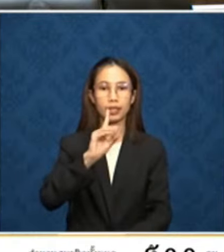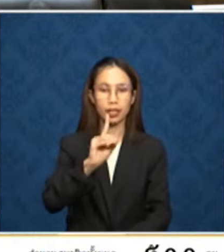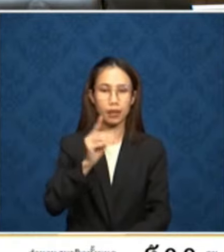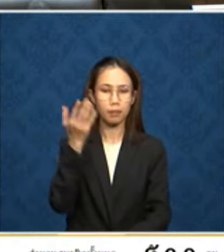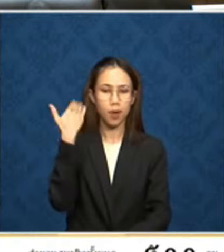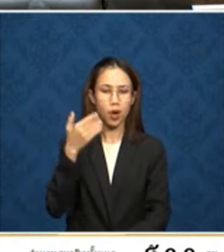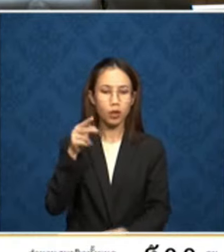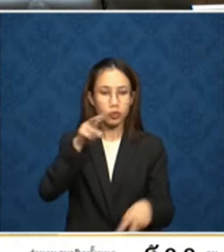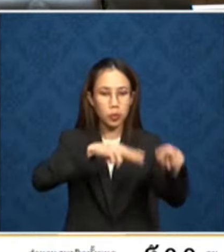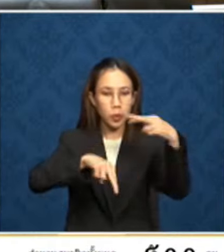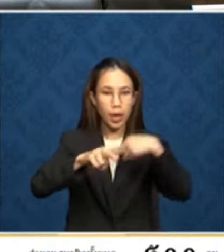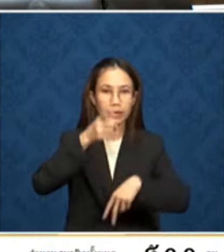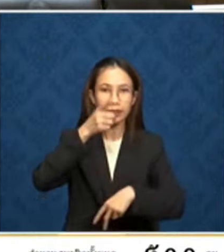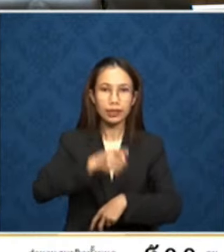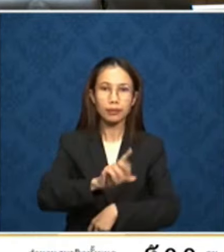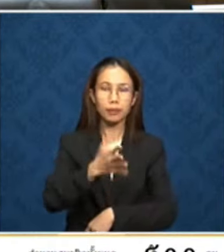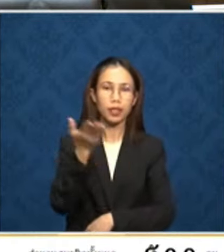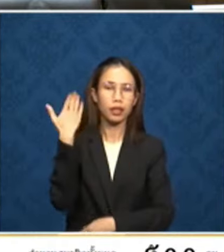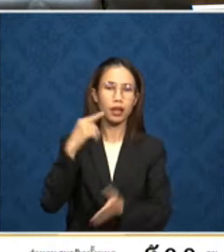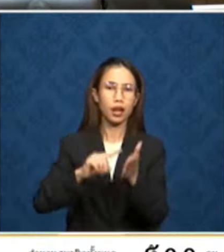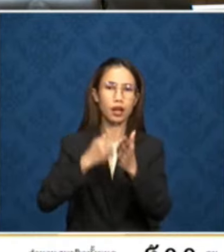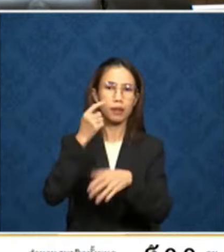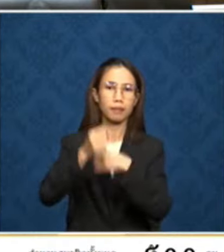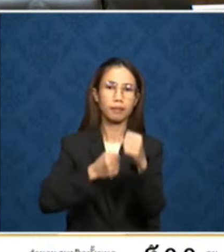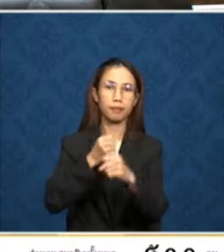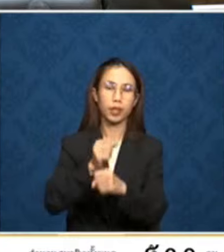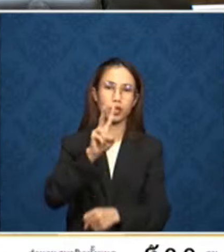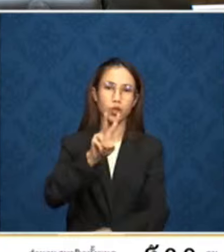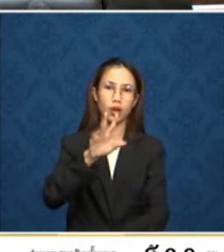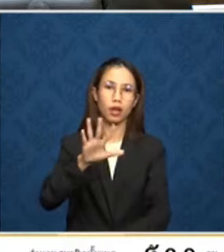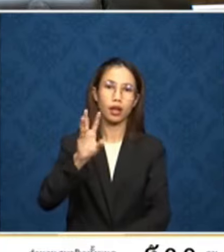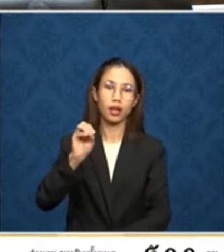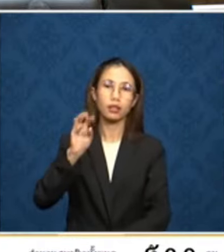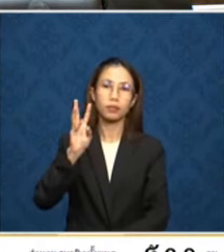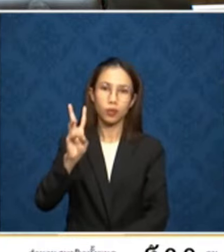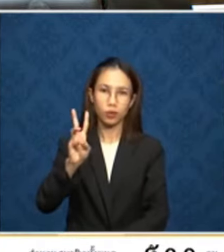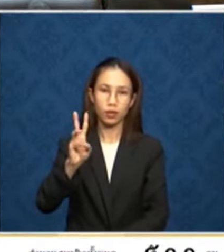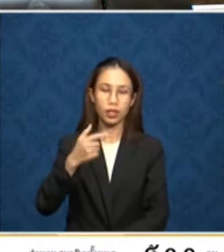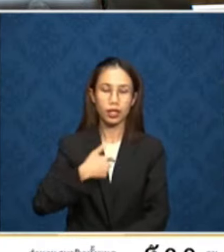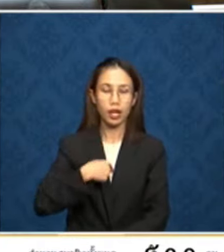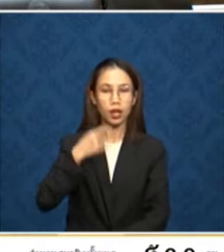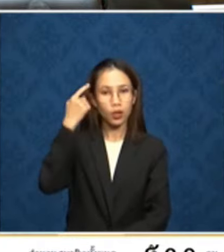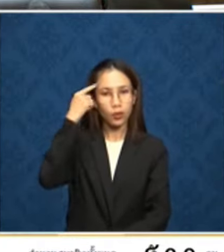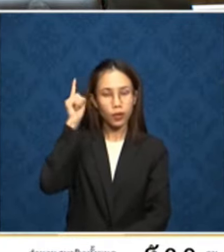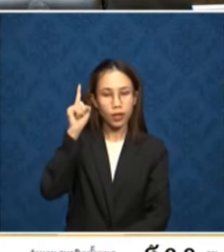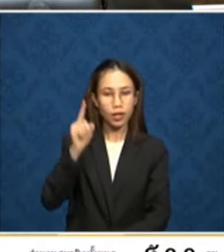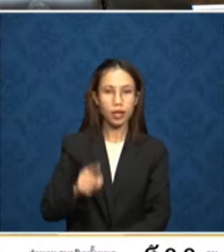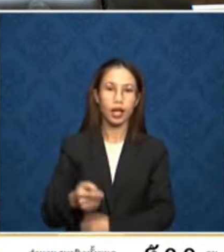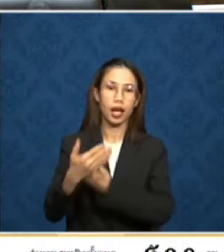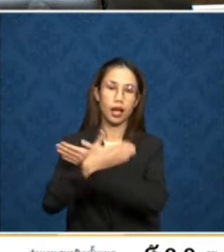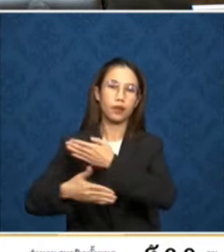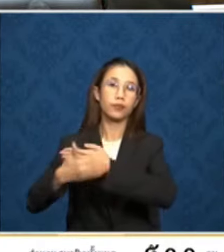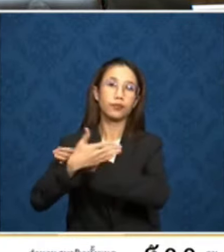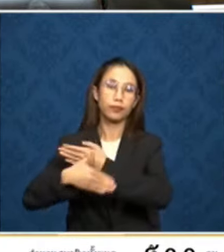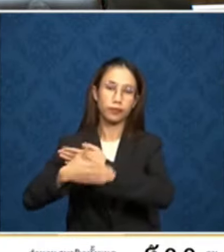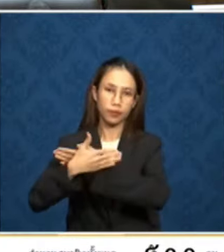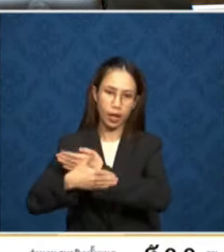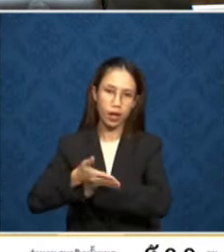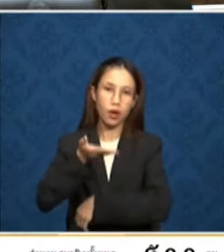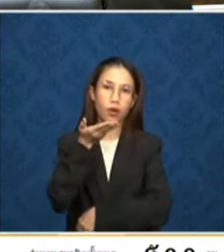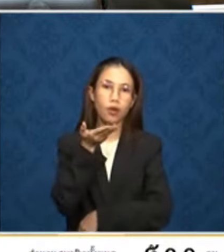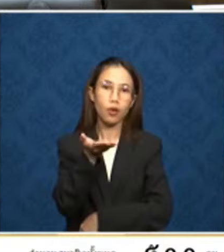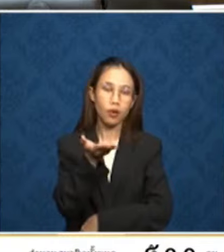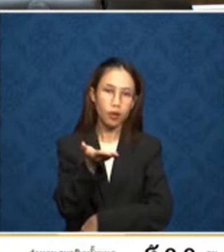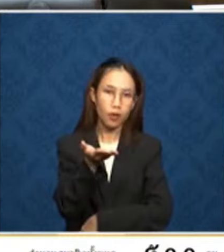การดูแลอย่างจริงจังเลยตั้งแต่ปีพ.ศ2556ดิฉันทราบดีว่าการรถไฟนะคะได้มีการขอ